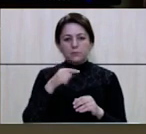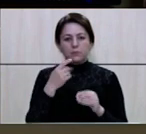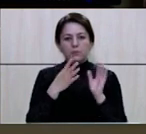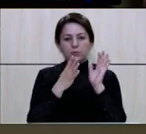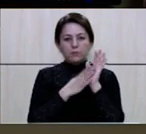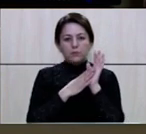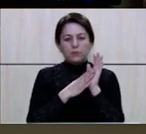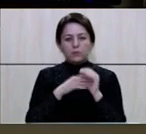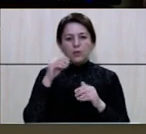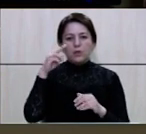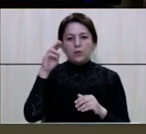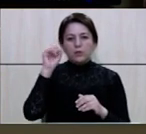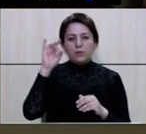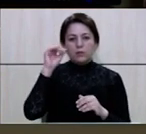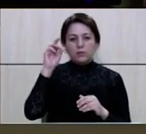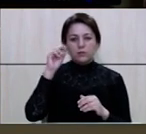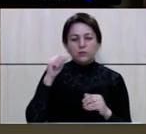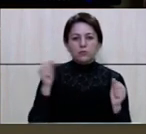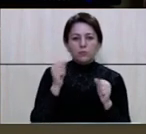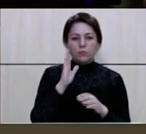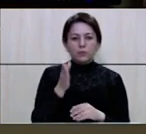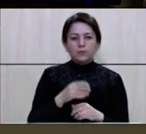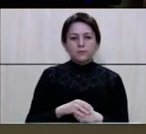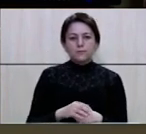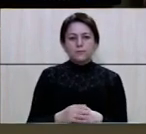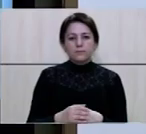-1.9 darajagacha sovuq bo'ladi.